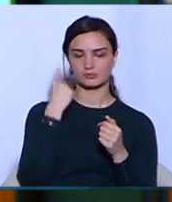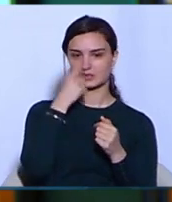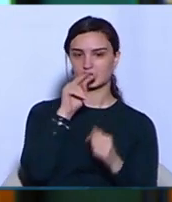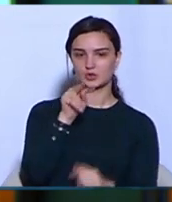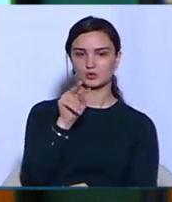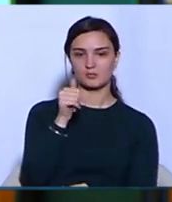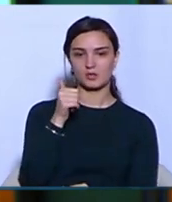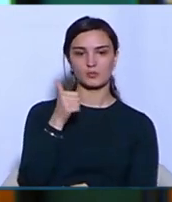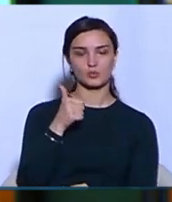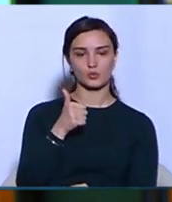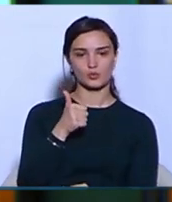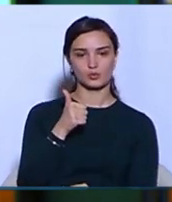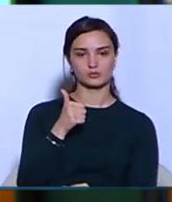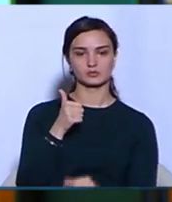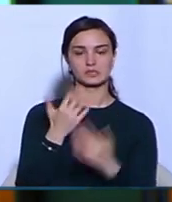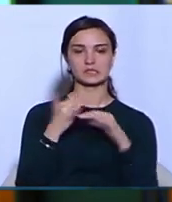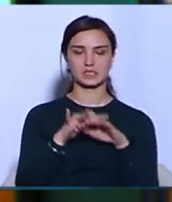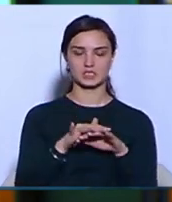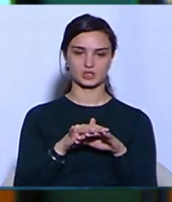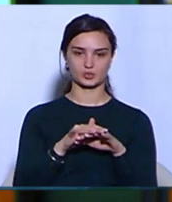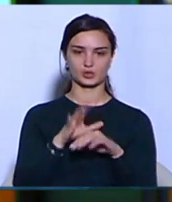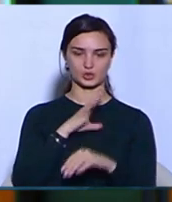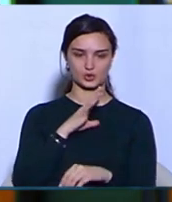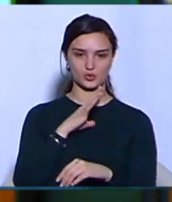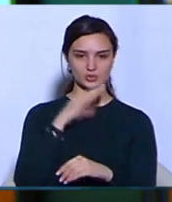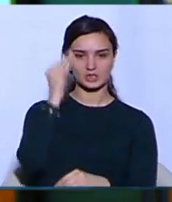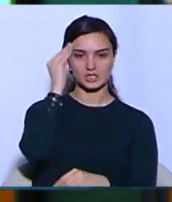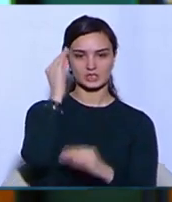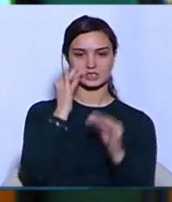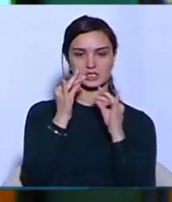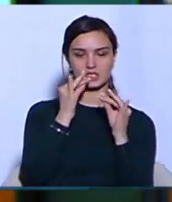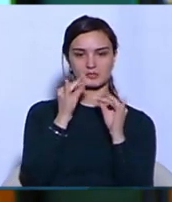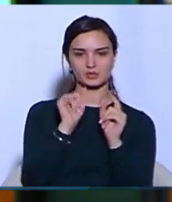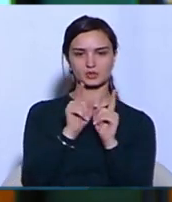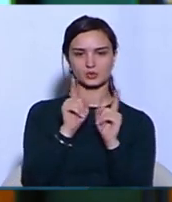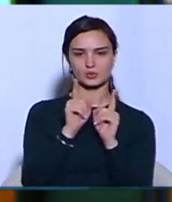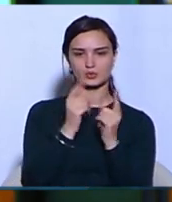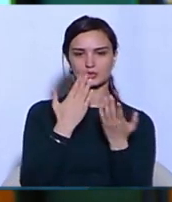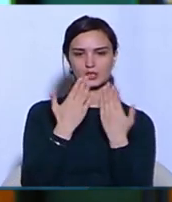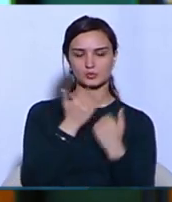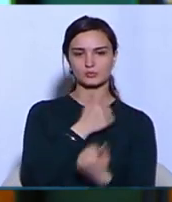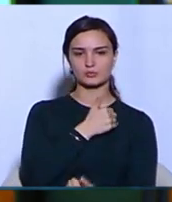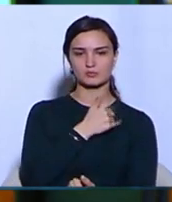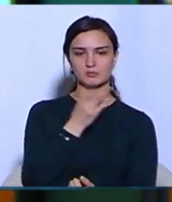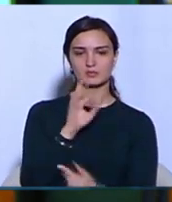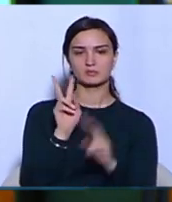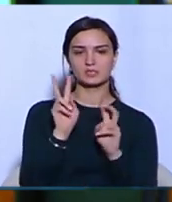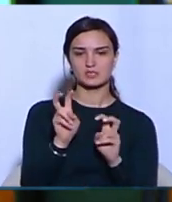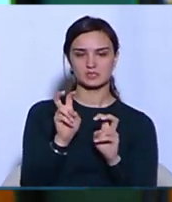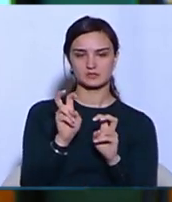მაგრამ რამდენად ღრმა და ინტერაქციული. იყოს გაზიარება, თითქოს ურთიერთობის სურვილი, მაგრამ